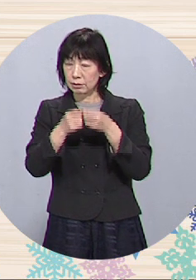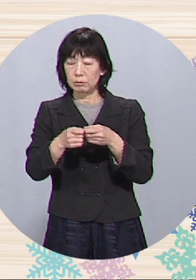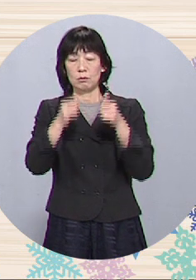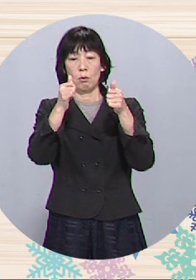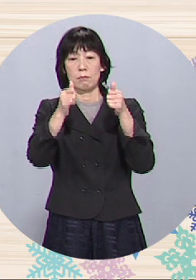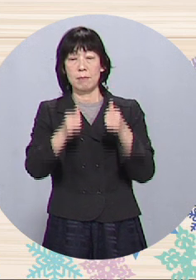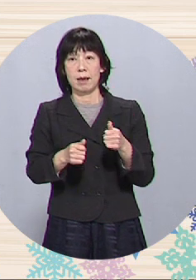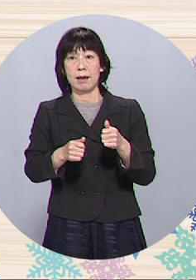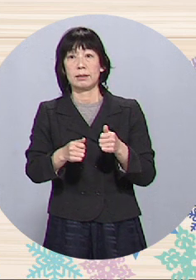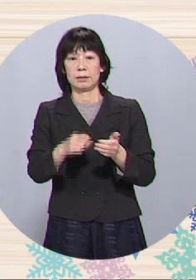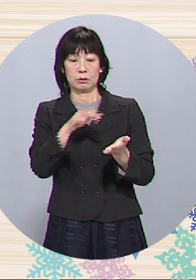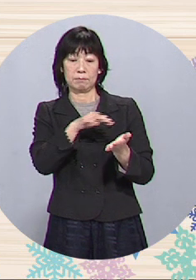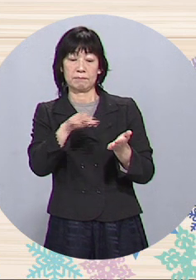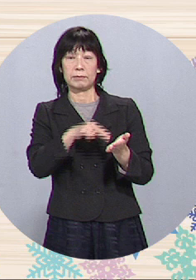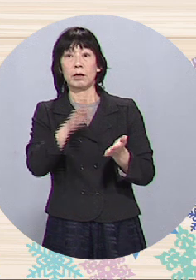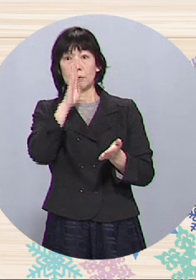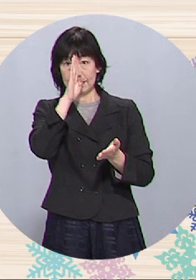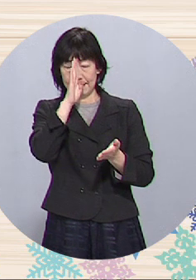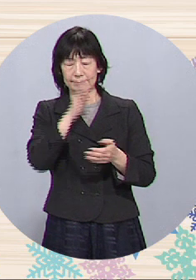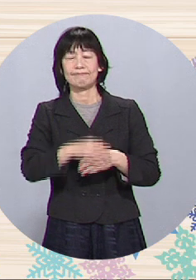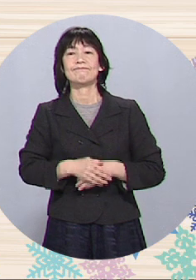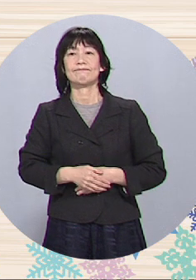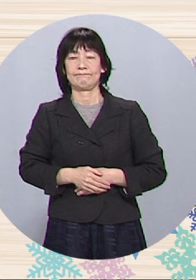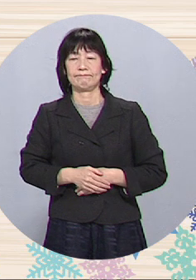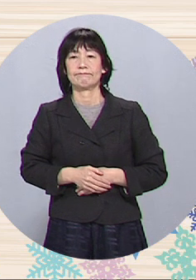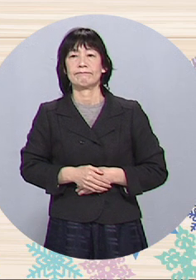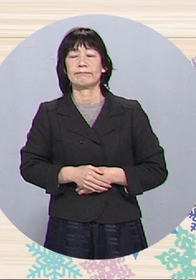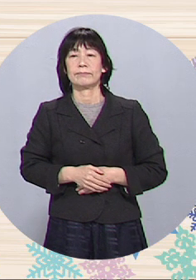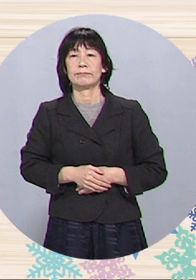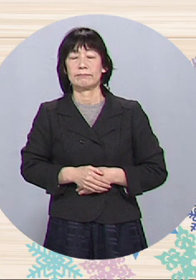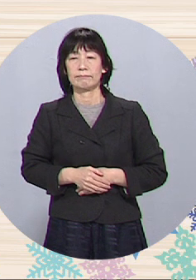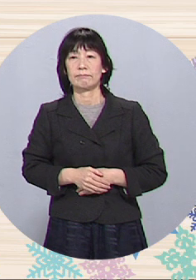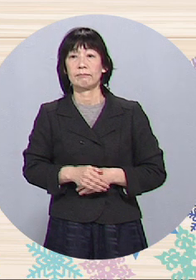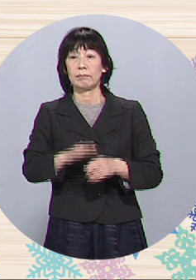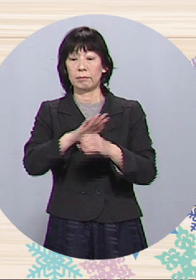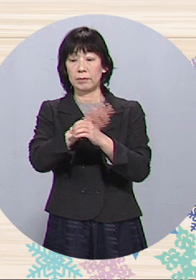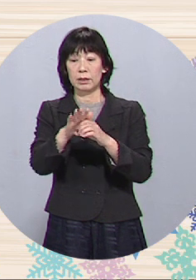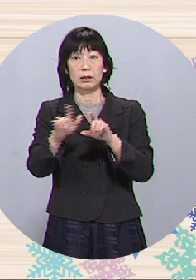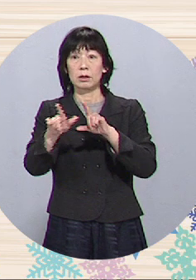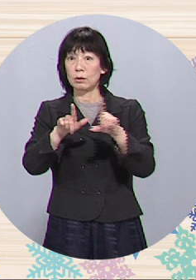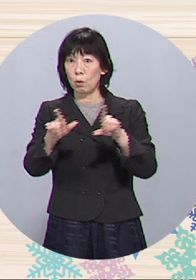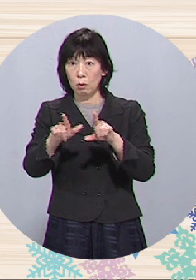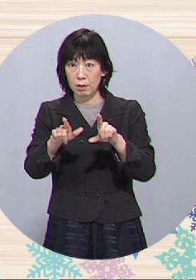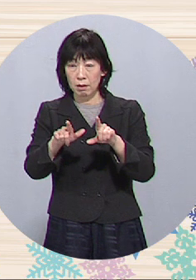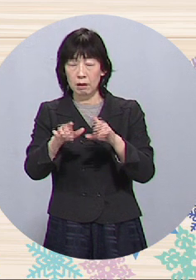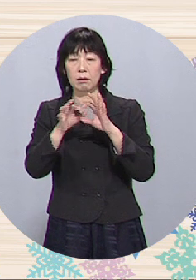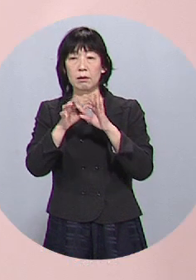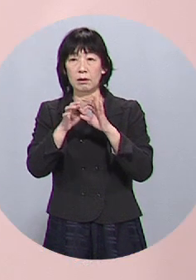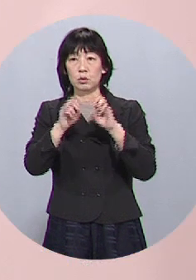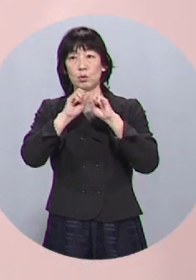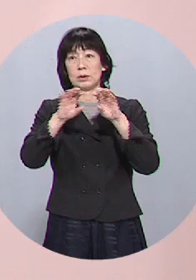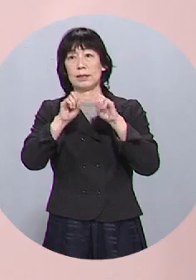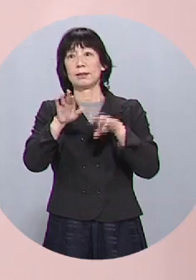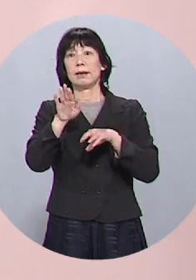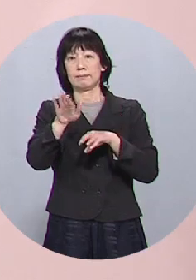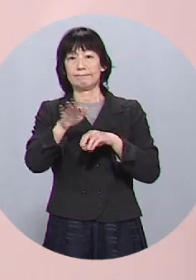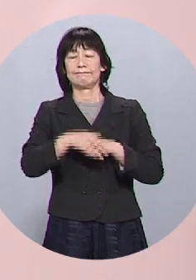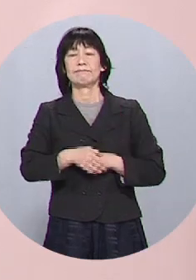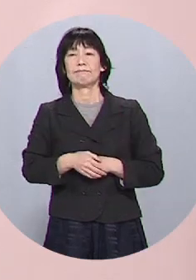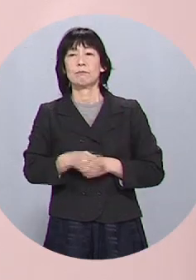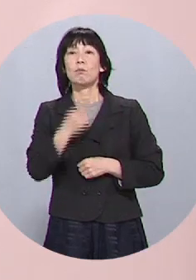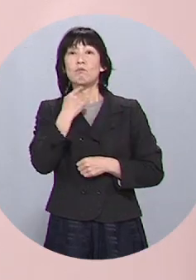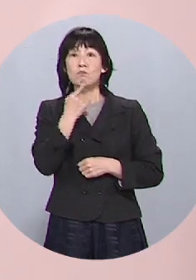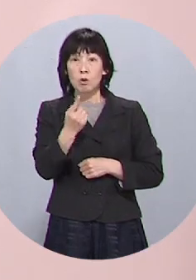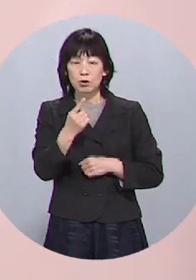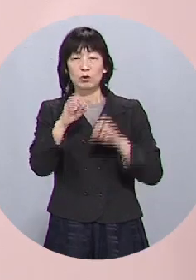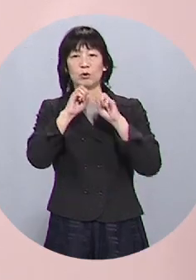検索してください。以上、新型コロナウイルス感染症に関連したお知らせでした。 もう一つ